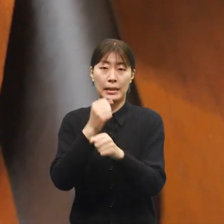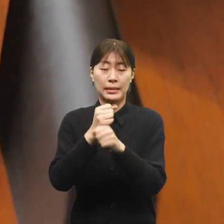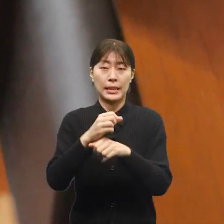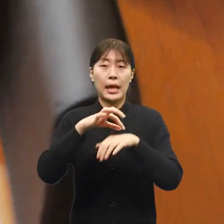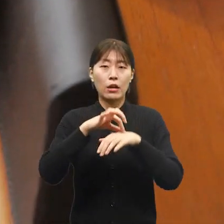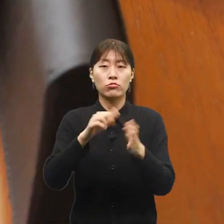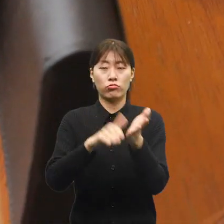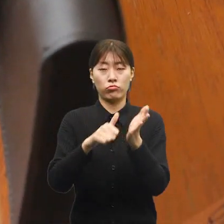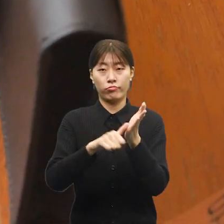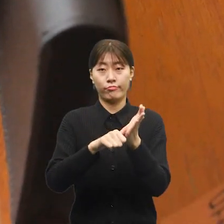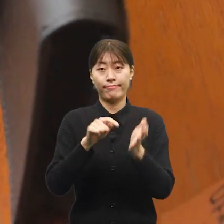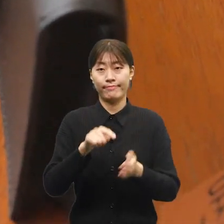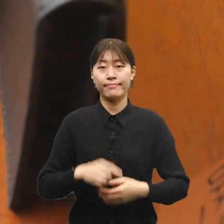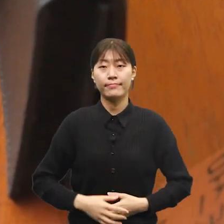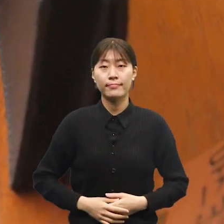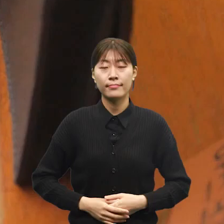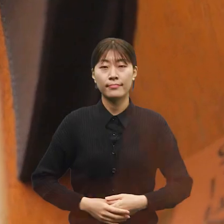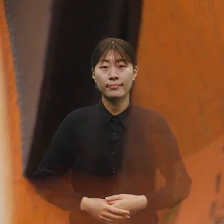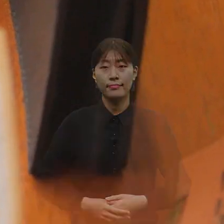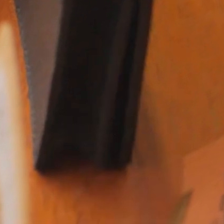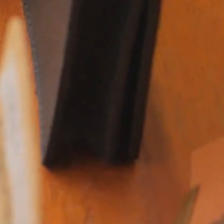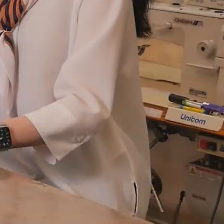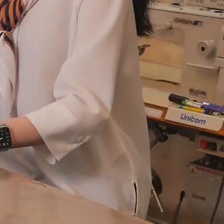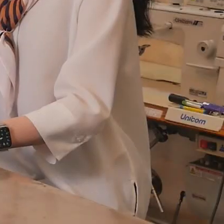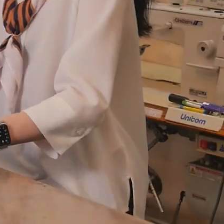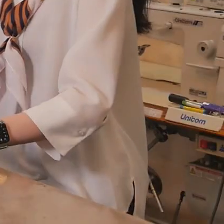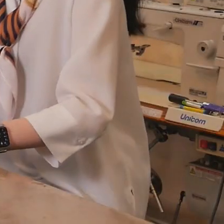땀 손수 만든 가죽 제품입니다.